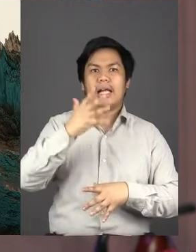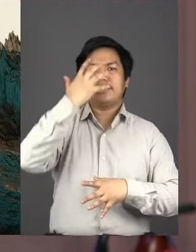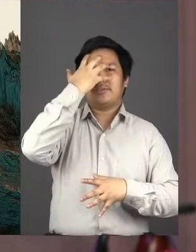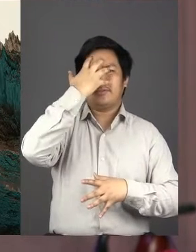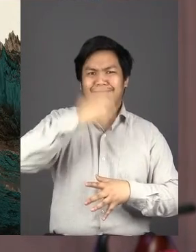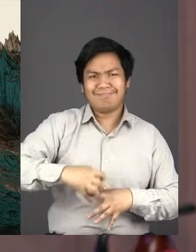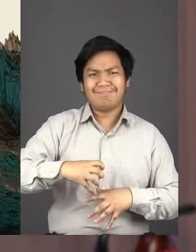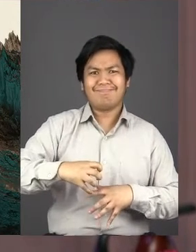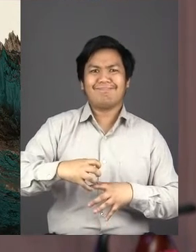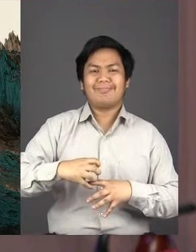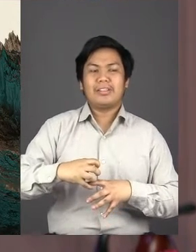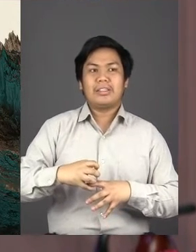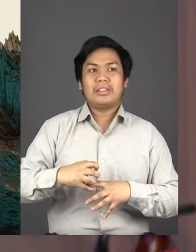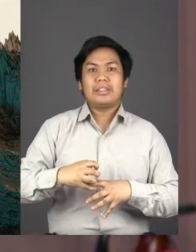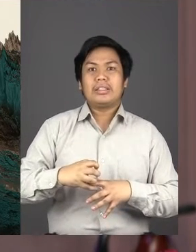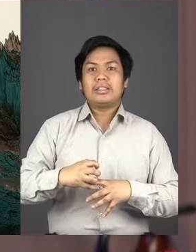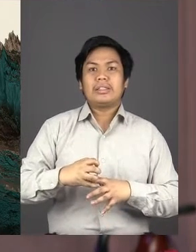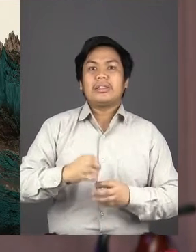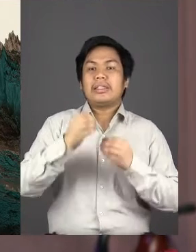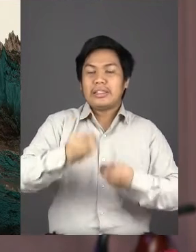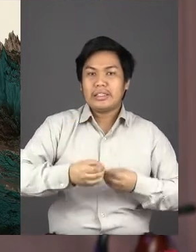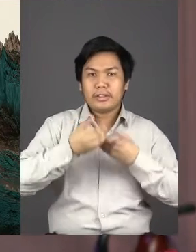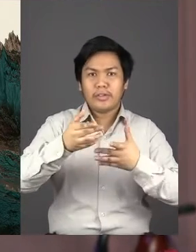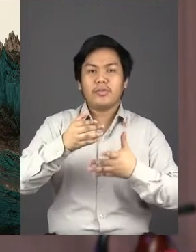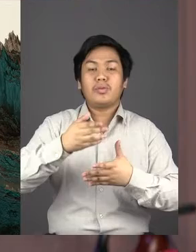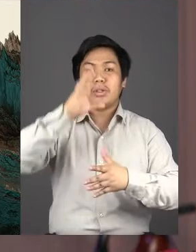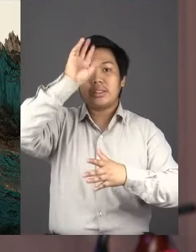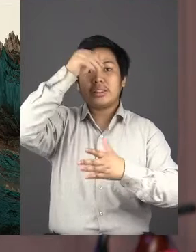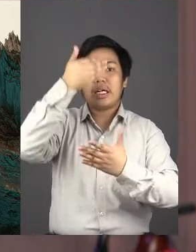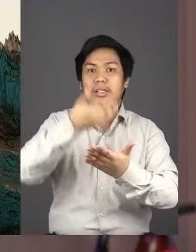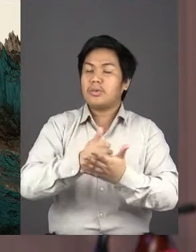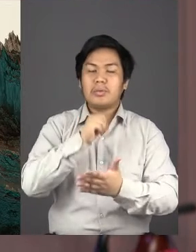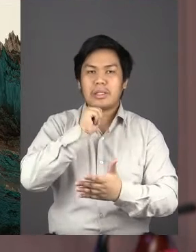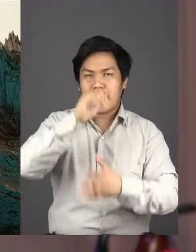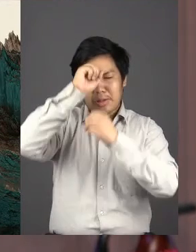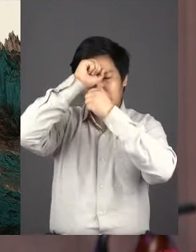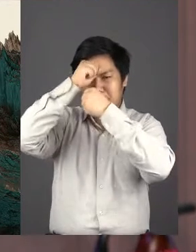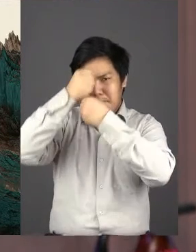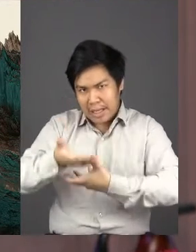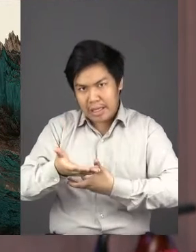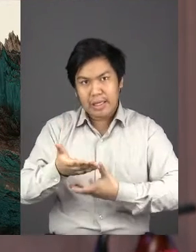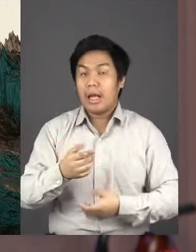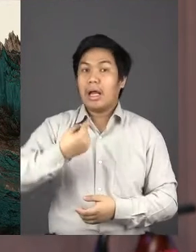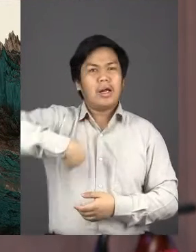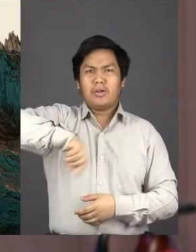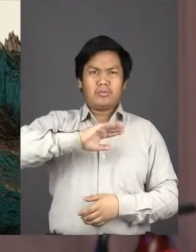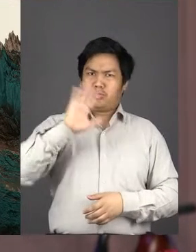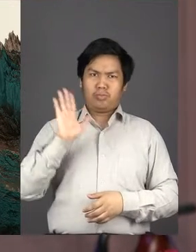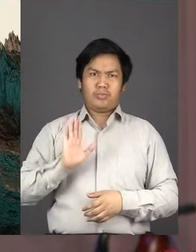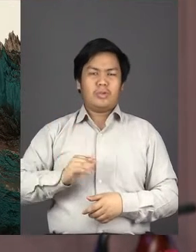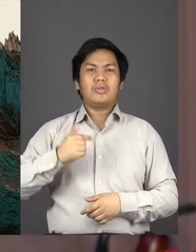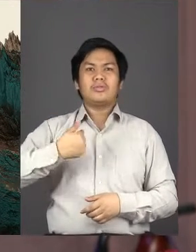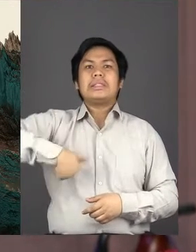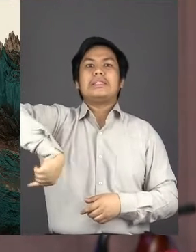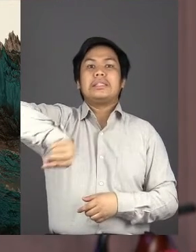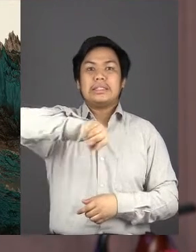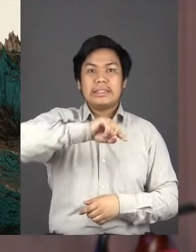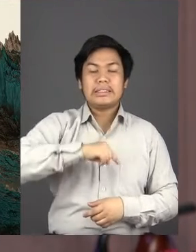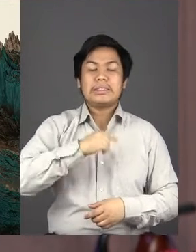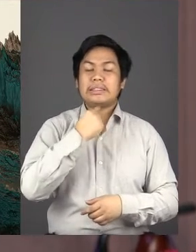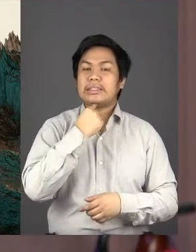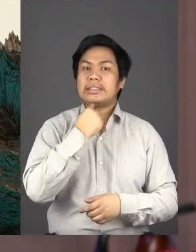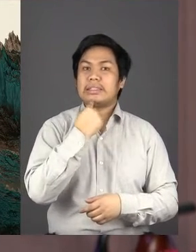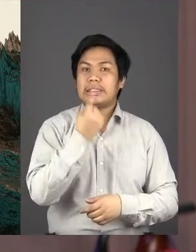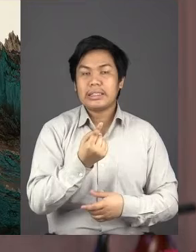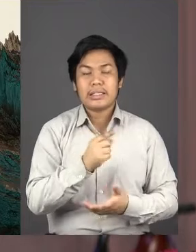comes upon the sons of disobedience. Hindi po tayo yon, no? Ayon sa verse